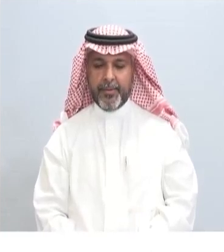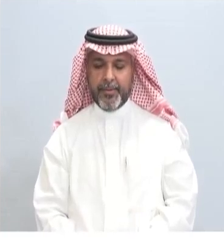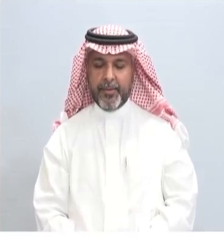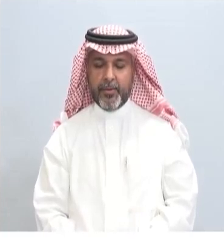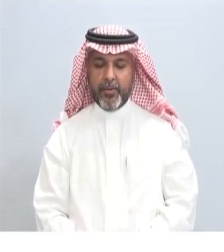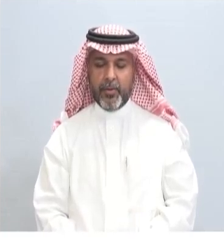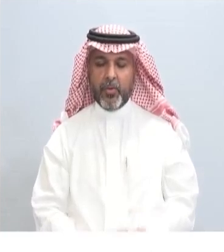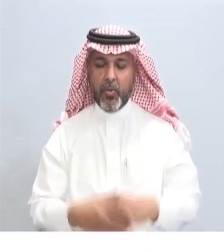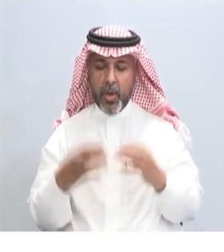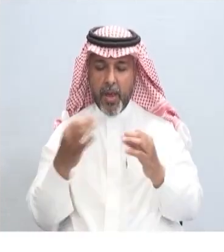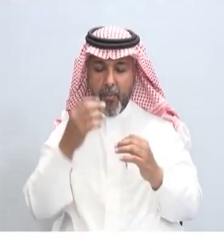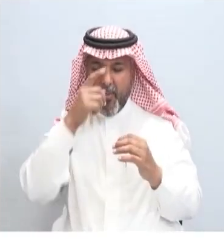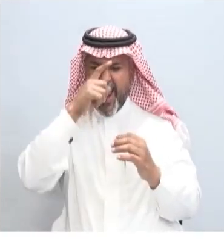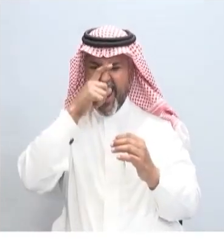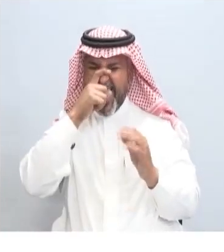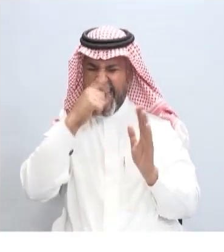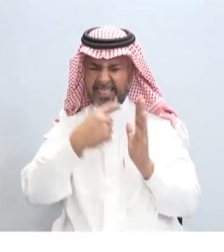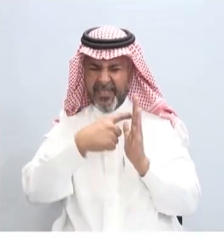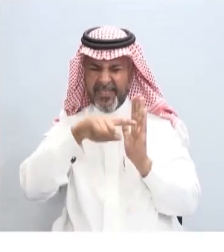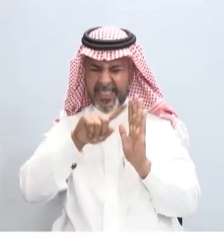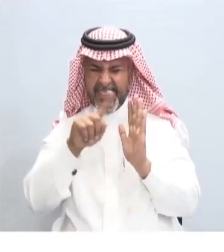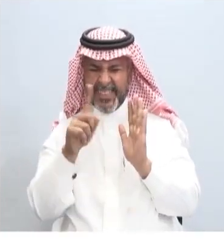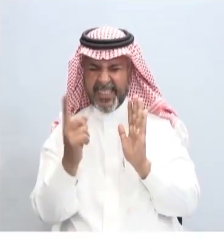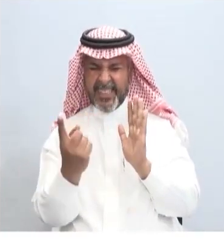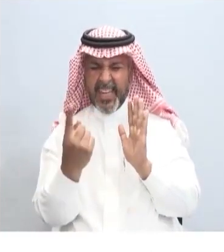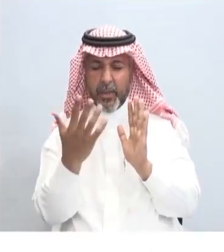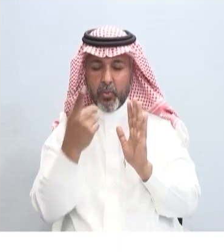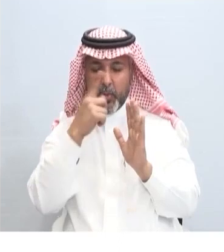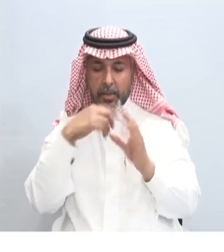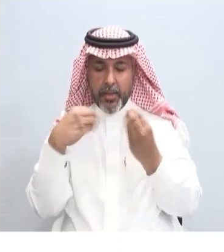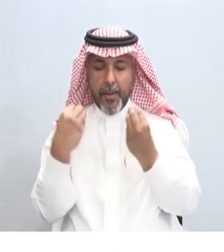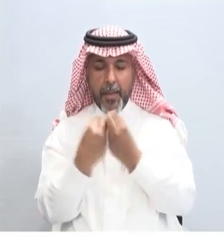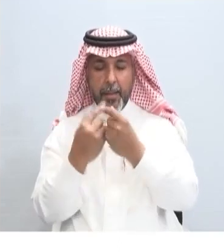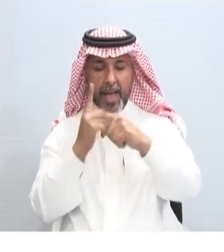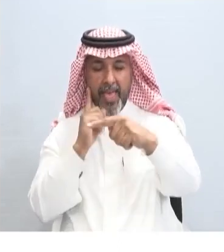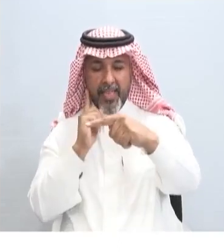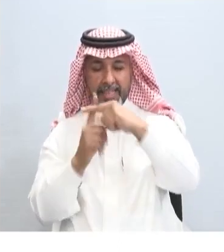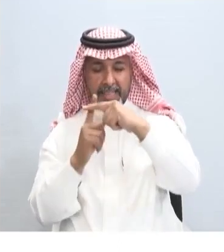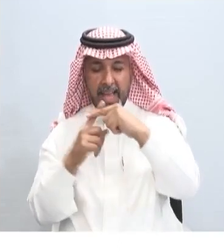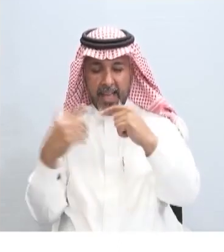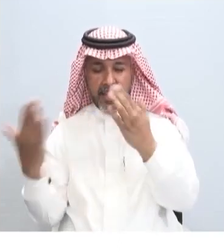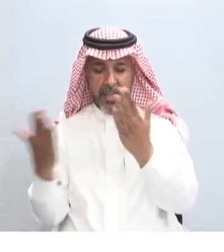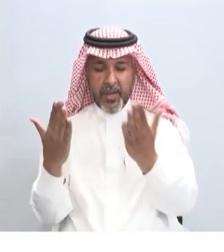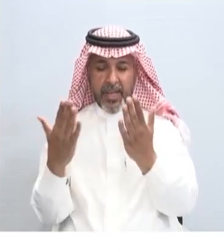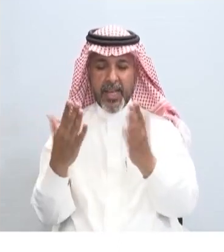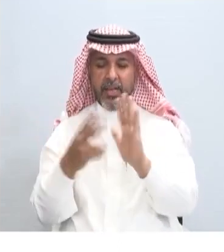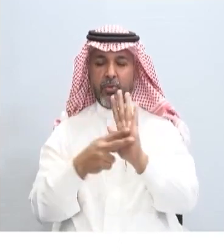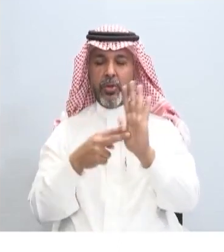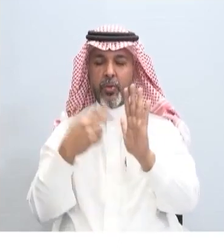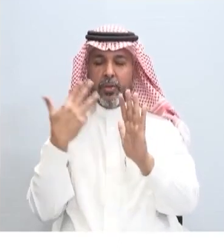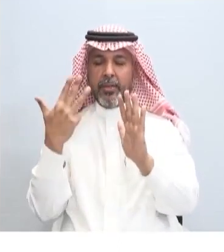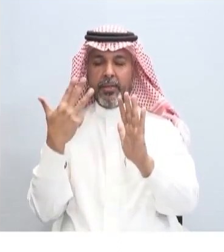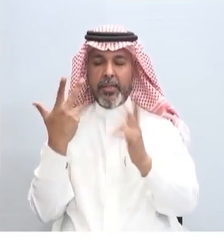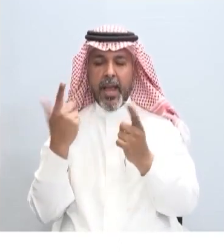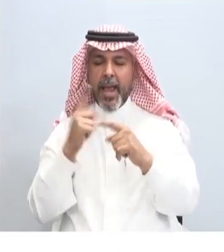شرط اشترط ان يكون مجموع العدد على الوجهين ظاهرين يساوي ت